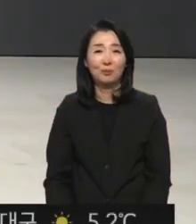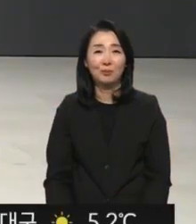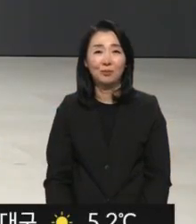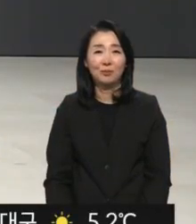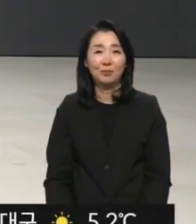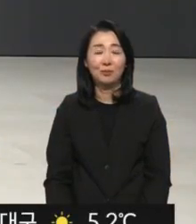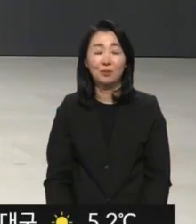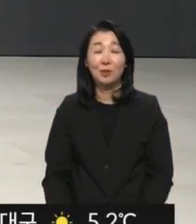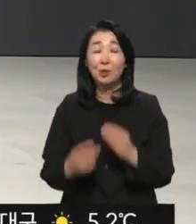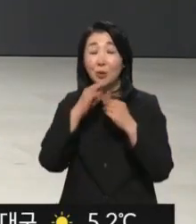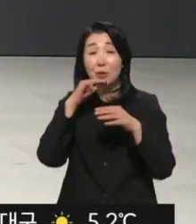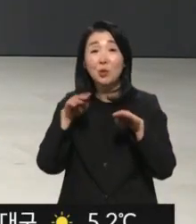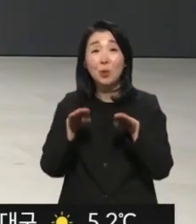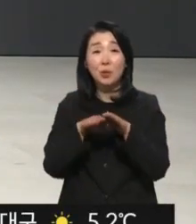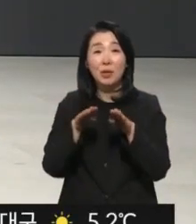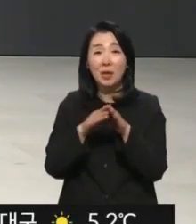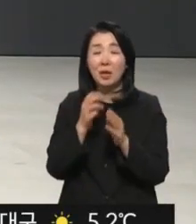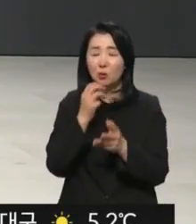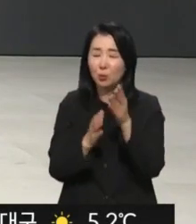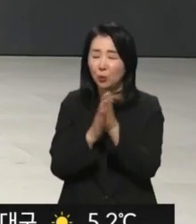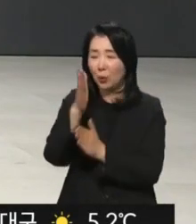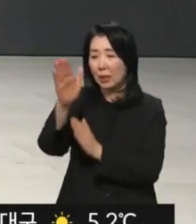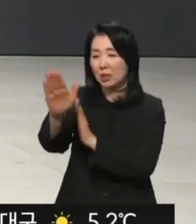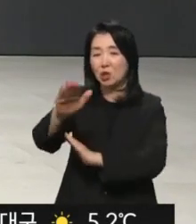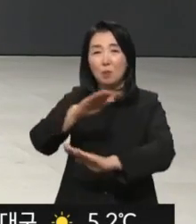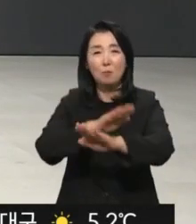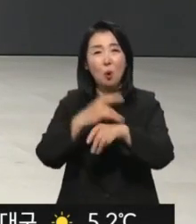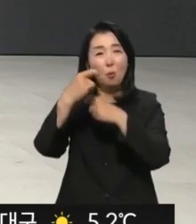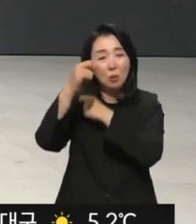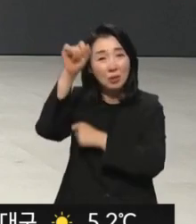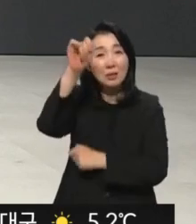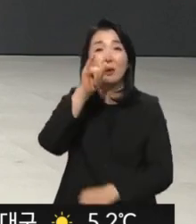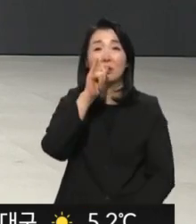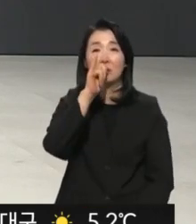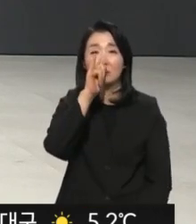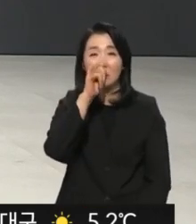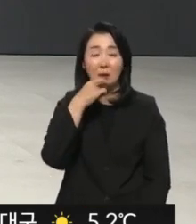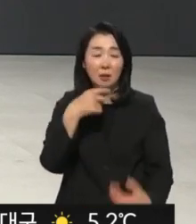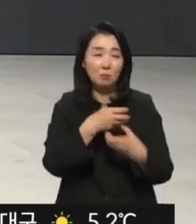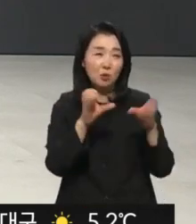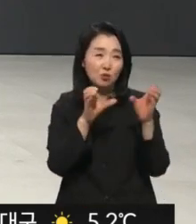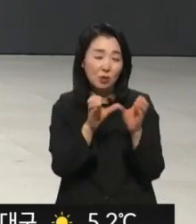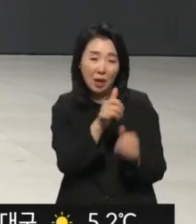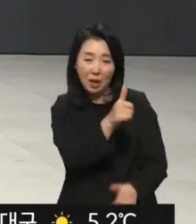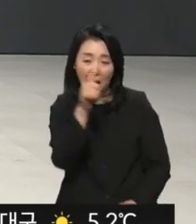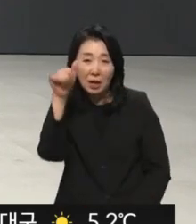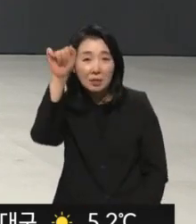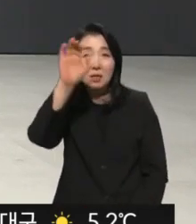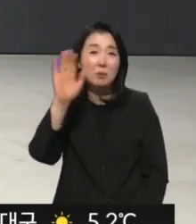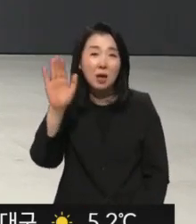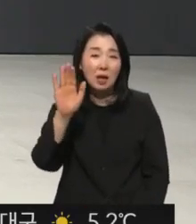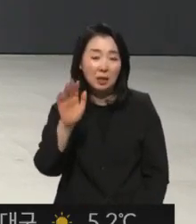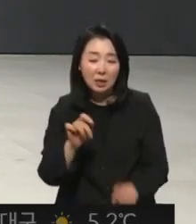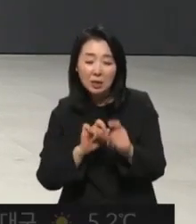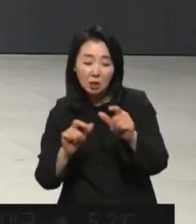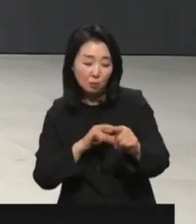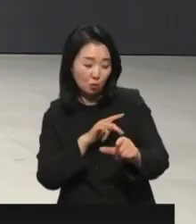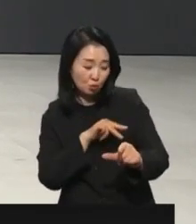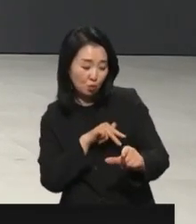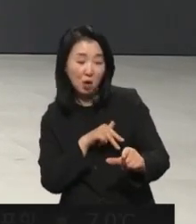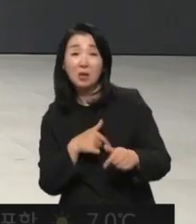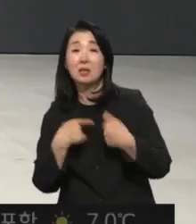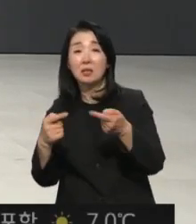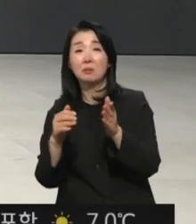서울 도심에서는 진보 보수 단체들의 시위가 있었는데요. 민주당 지도부는 참석을 하지 않았지만 일부 의원들은 참석을 해서